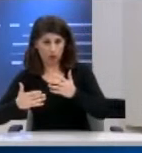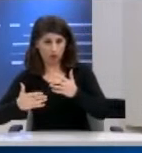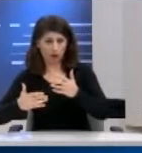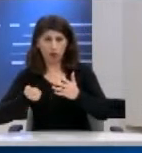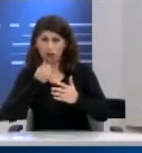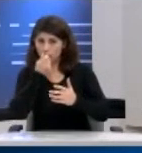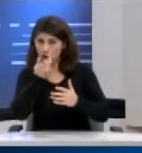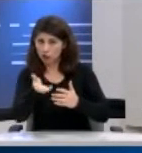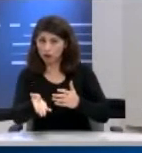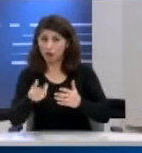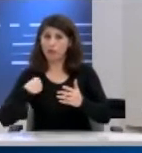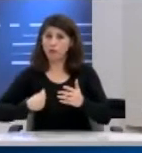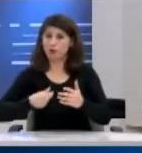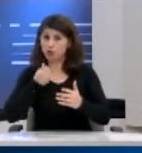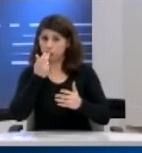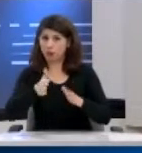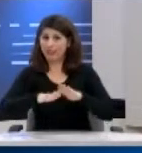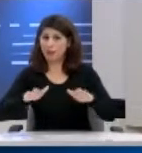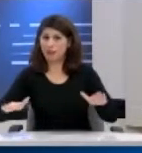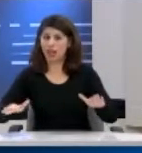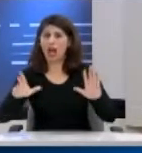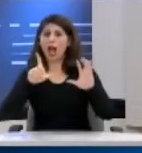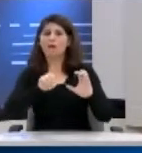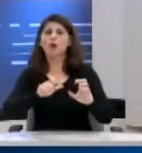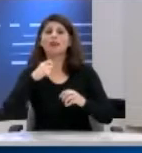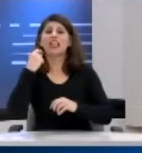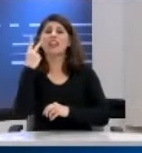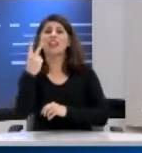των δημόσιων δαπανών για το παιδί κατά 72%.